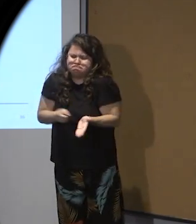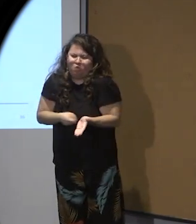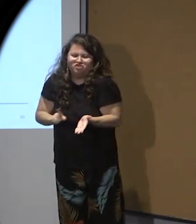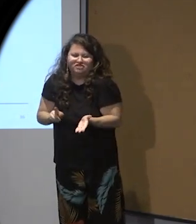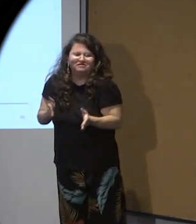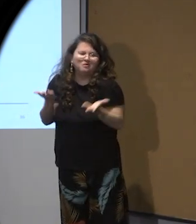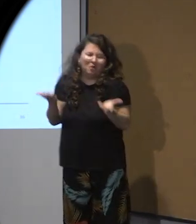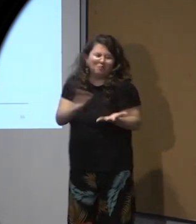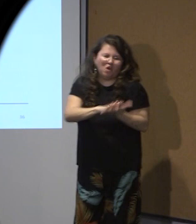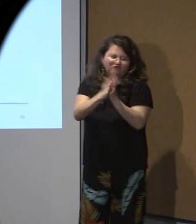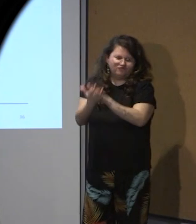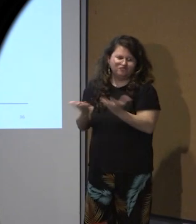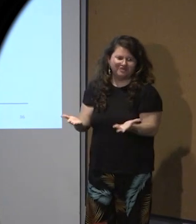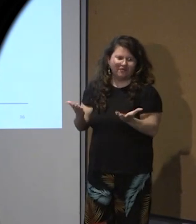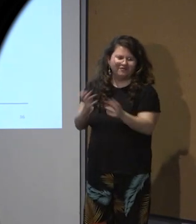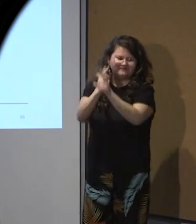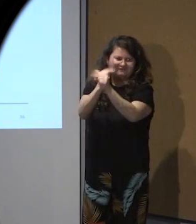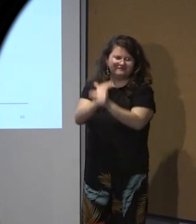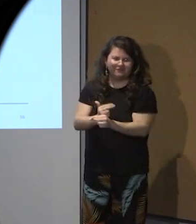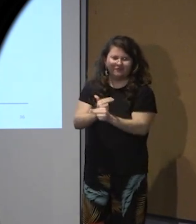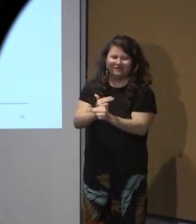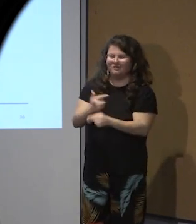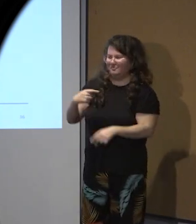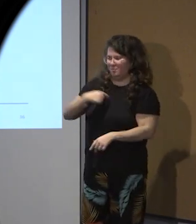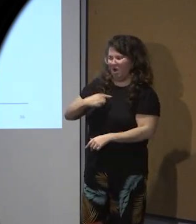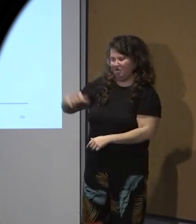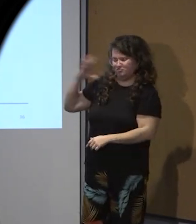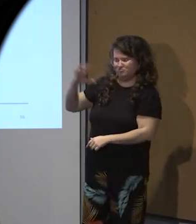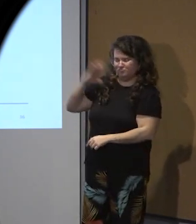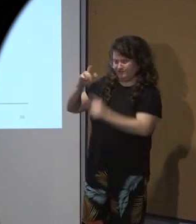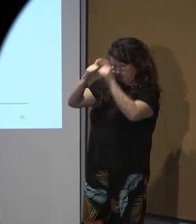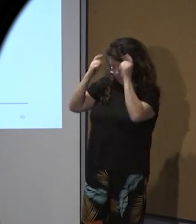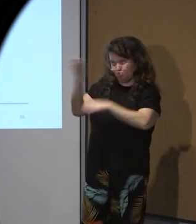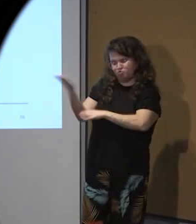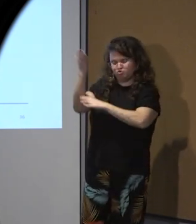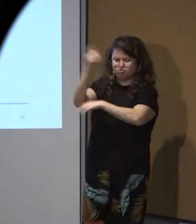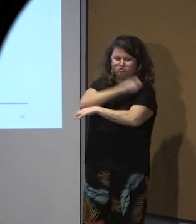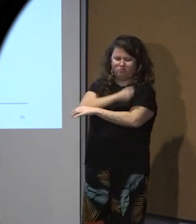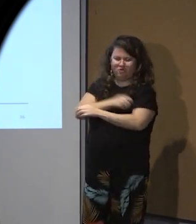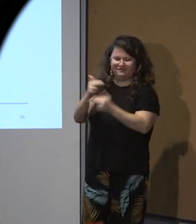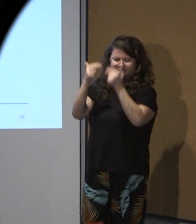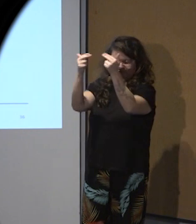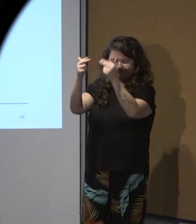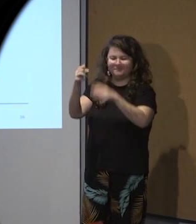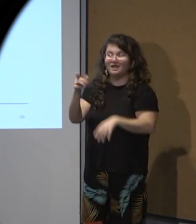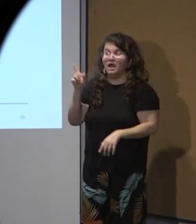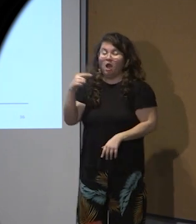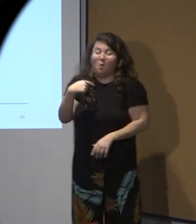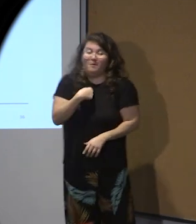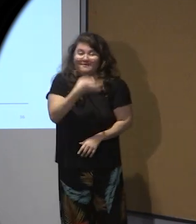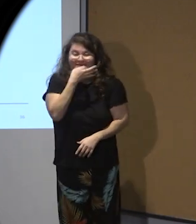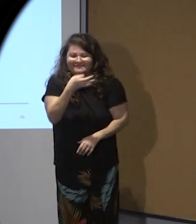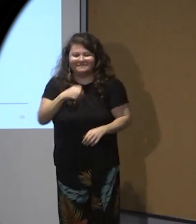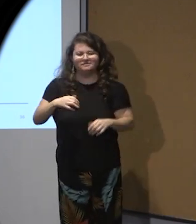Beaucoup de gens disent je vais faire du sport. Bon, moi, je suis un ancien Oui. sportif de haut Donc niveau. moi, j'utilise souvent le terme d'activité physique. Parce que quand